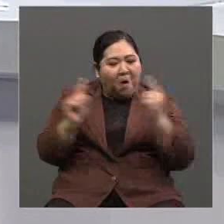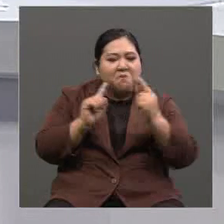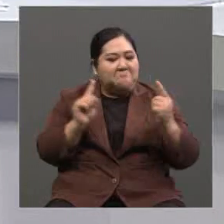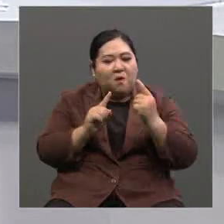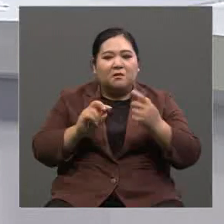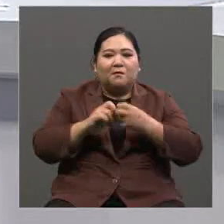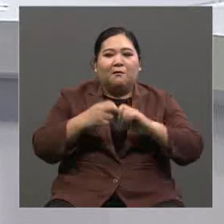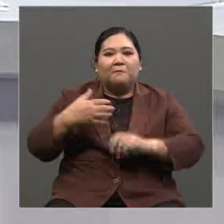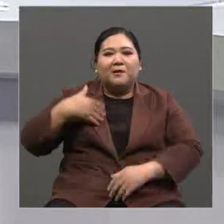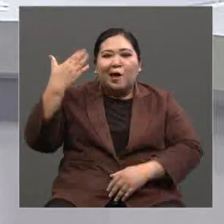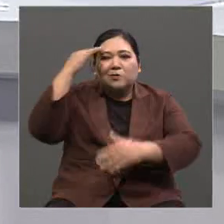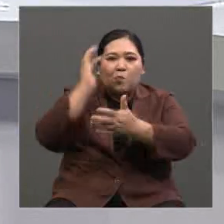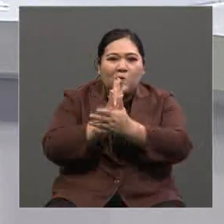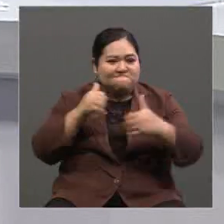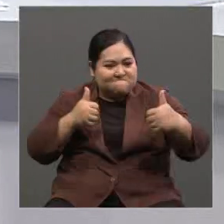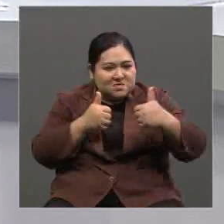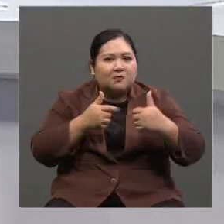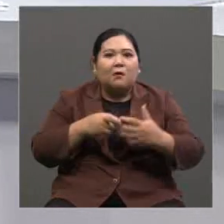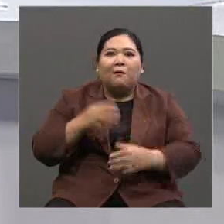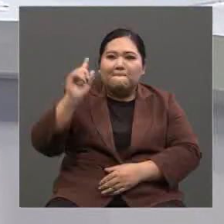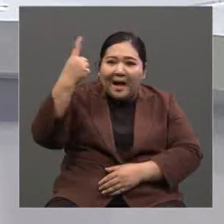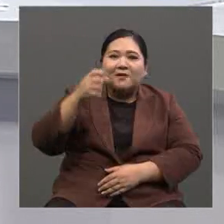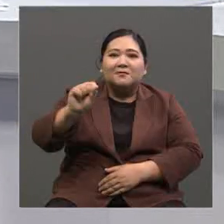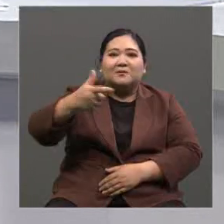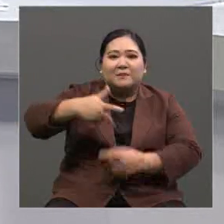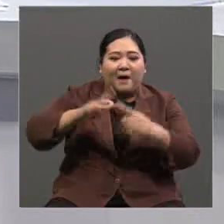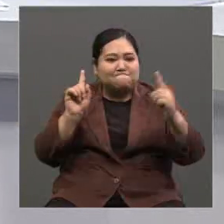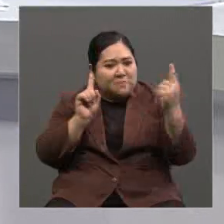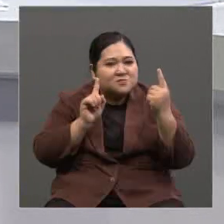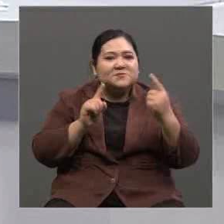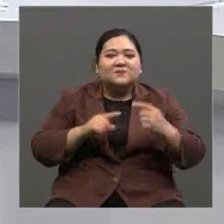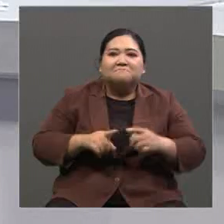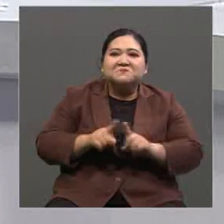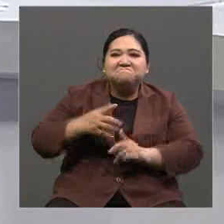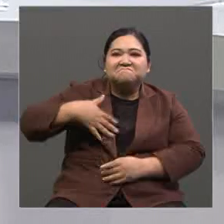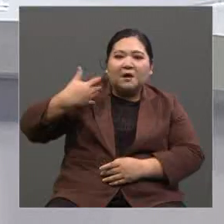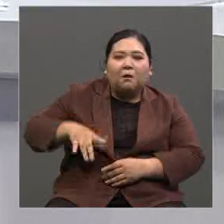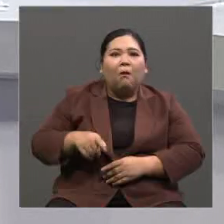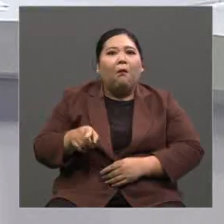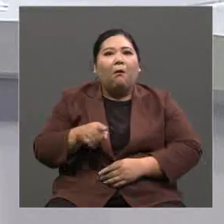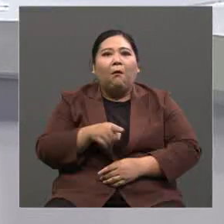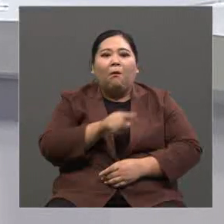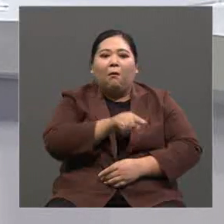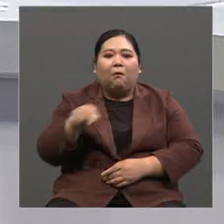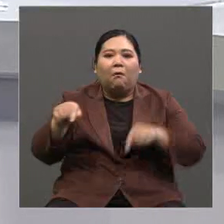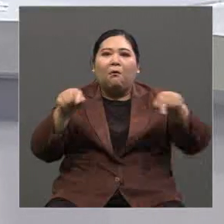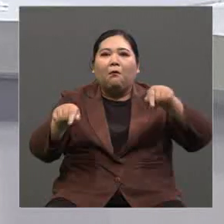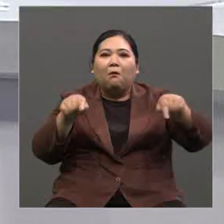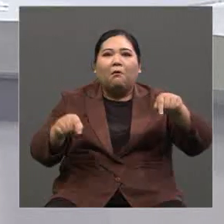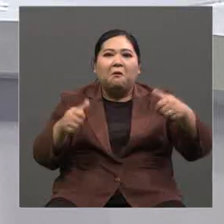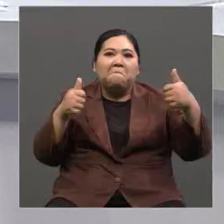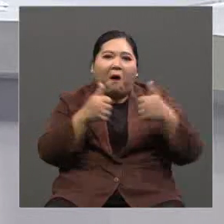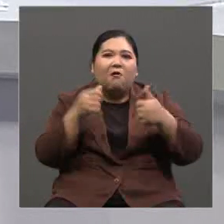ทั้งที่หน้าสนก็เคยมาแล้วสภาไปเจอหน้ากันก็เหมือนจะแทบจะวางมวยกันมาแล้วนะครับระหว่างชีวิตกับมนต์วิเศษ